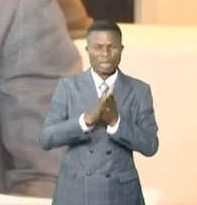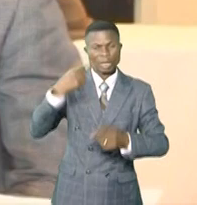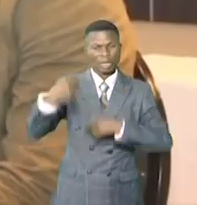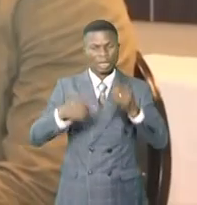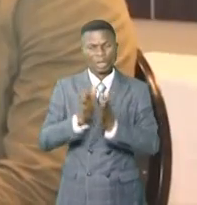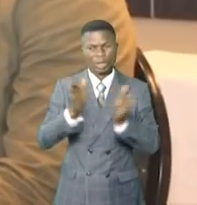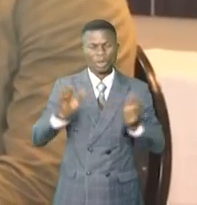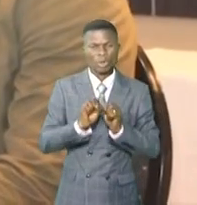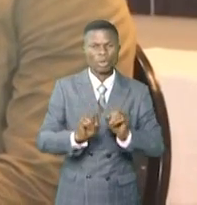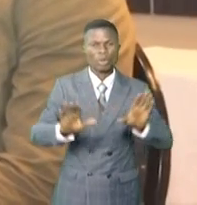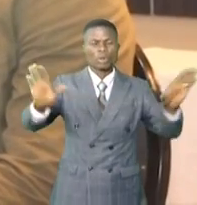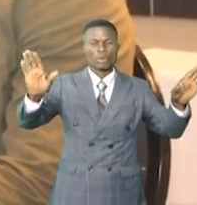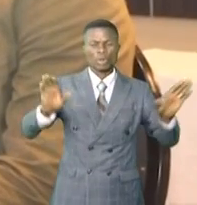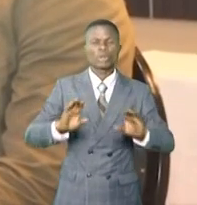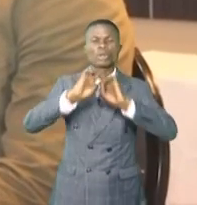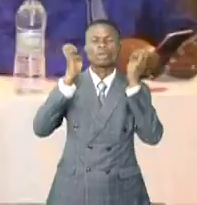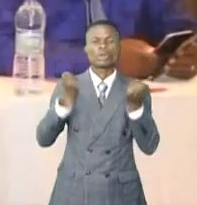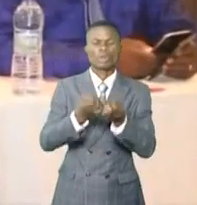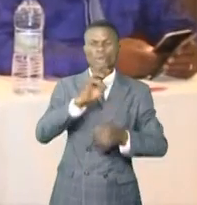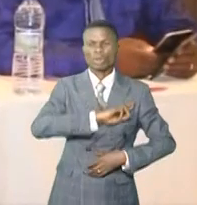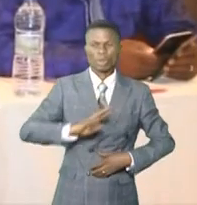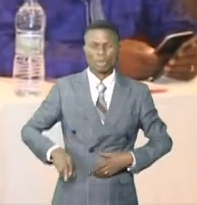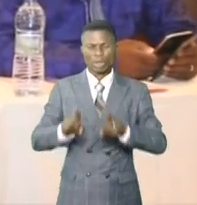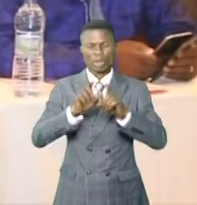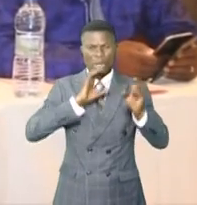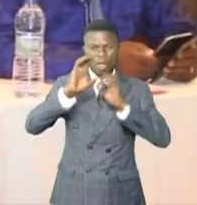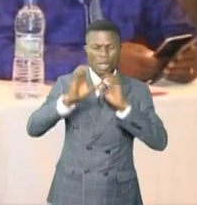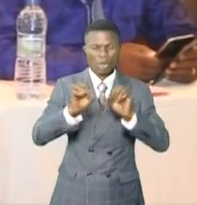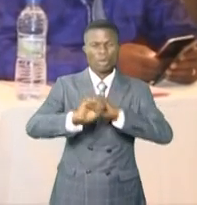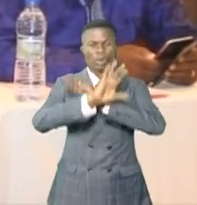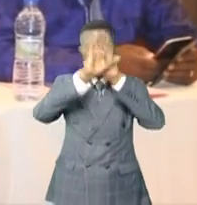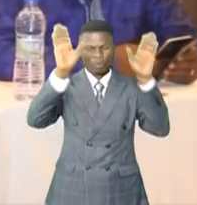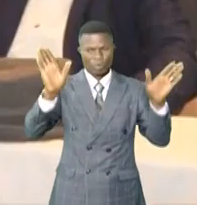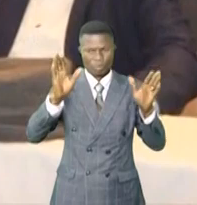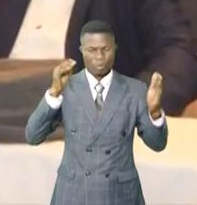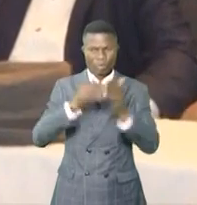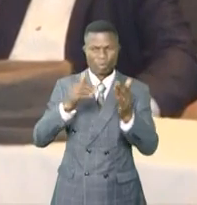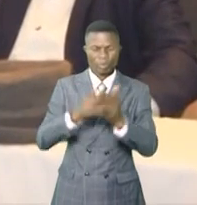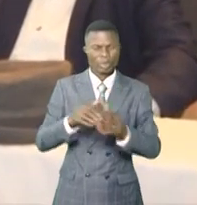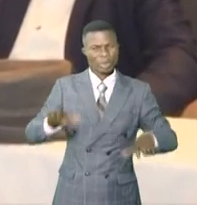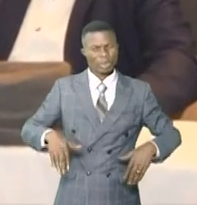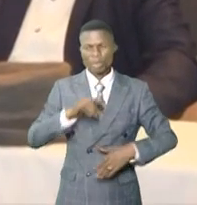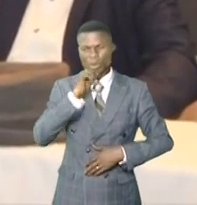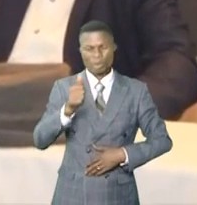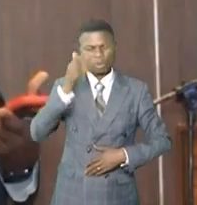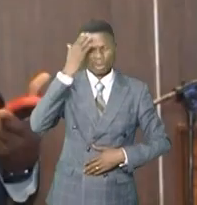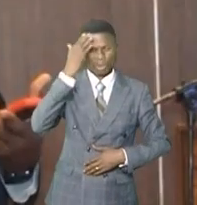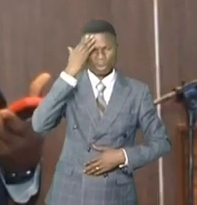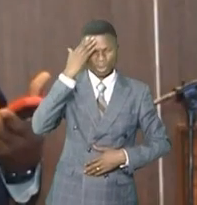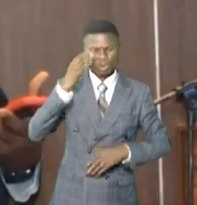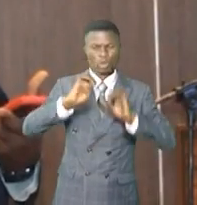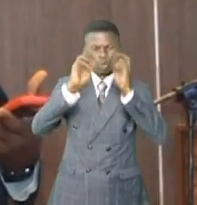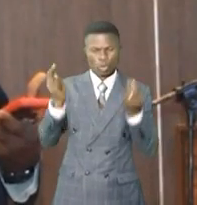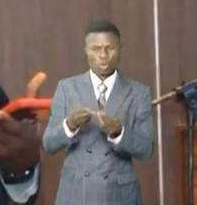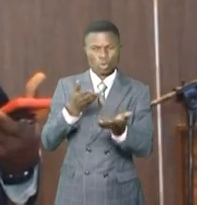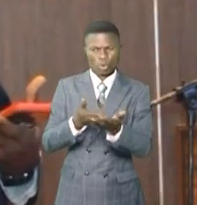publics et la vulgarisation de l'UTIER RDC, mais aussi sur la communication et la transparence, combattre l'opacité pour la connaissance de ces